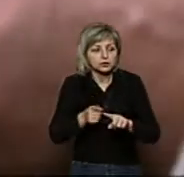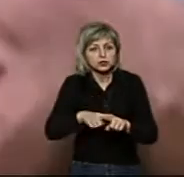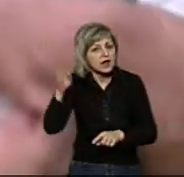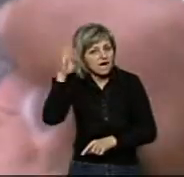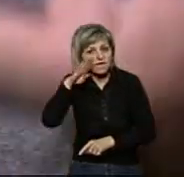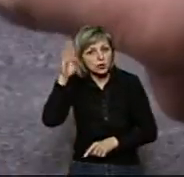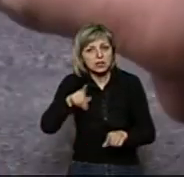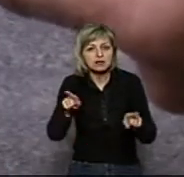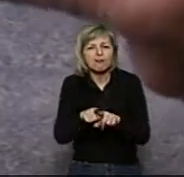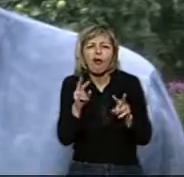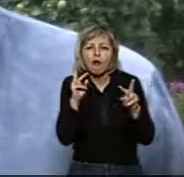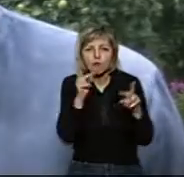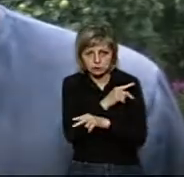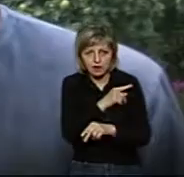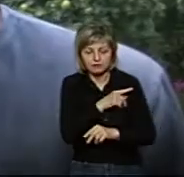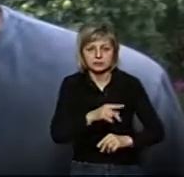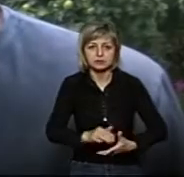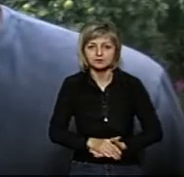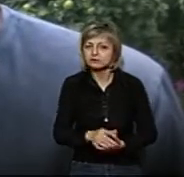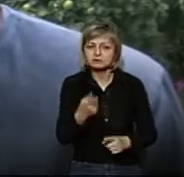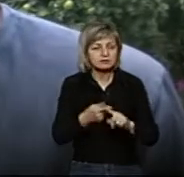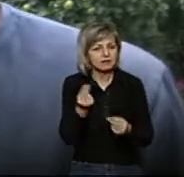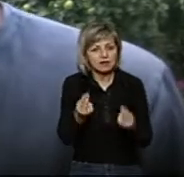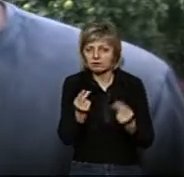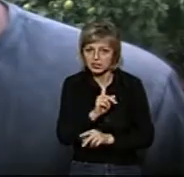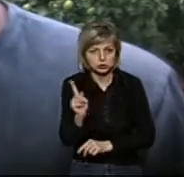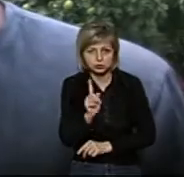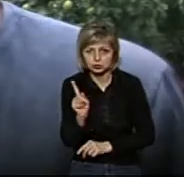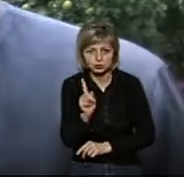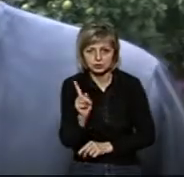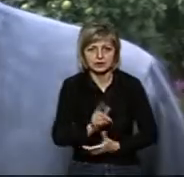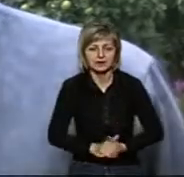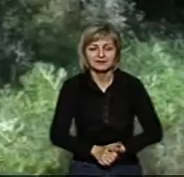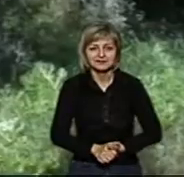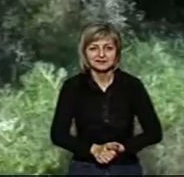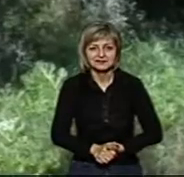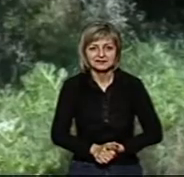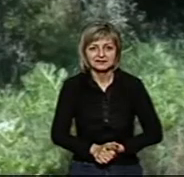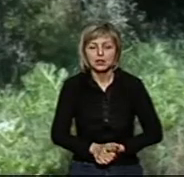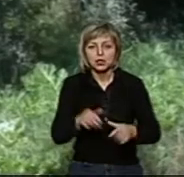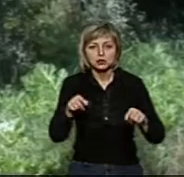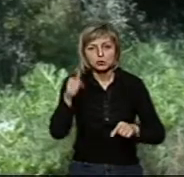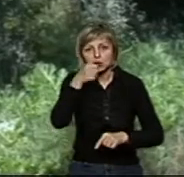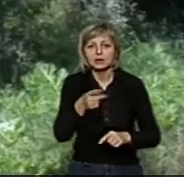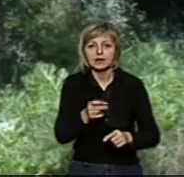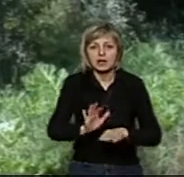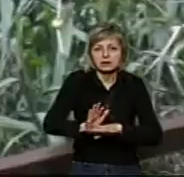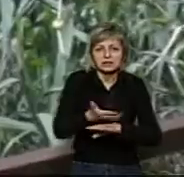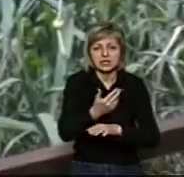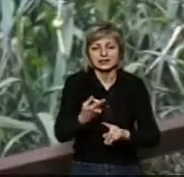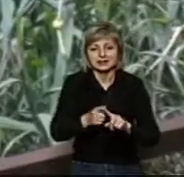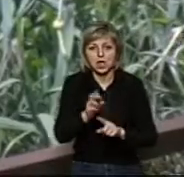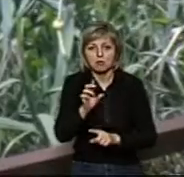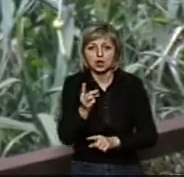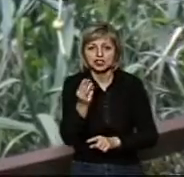вода така отравлена. Так що не шуткуйте з борщовиком. Цього року на ліквідацію борщівника